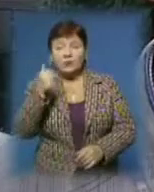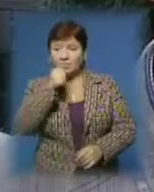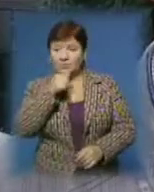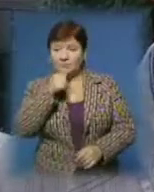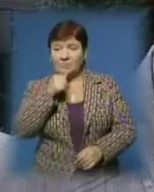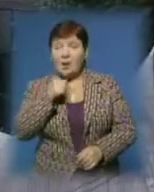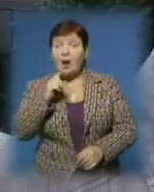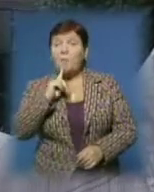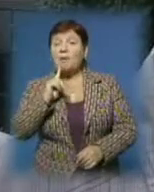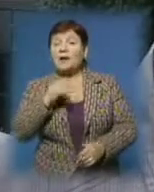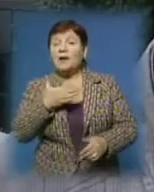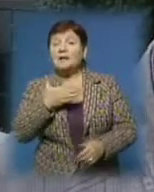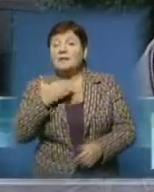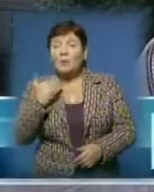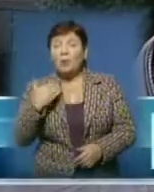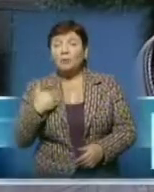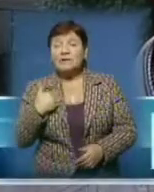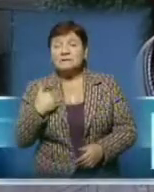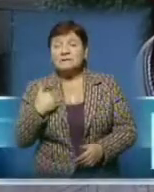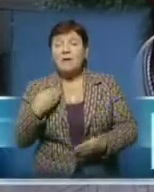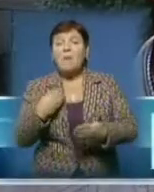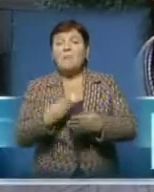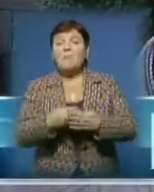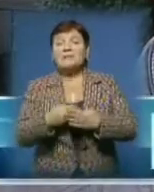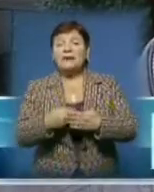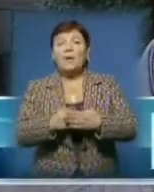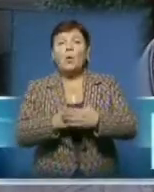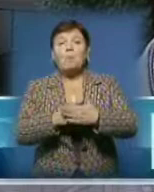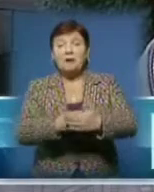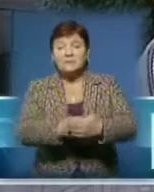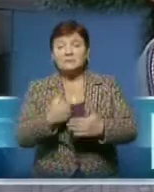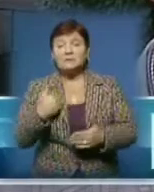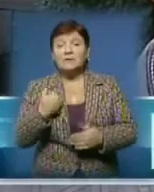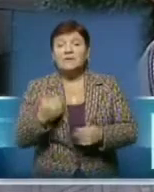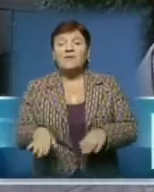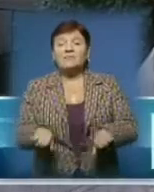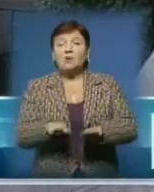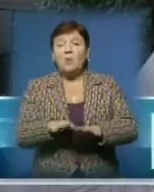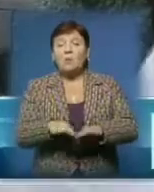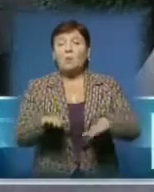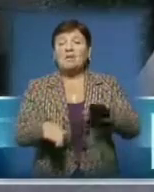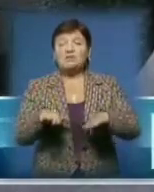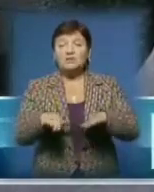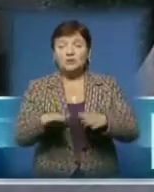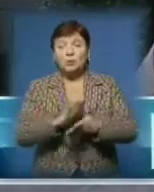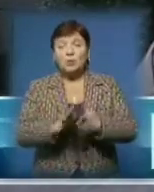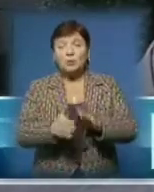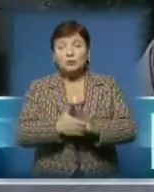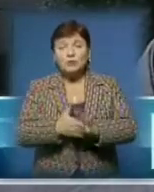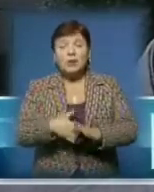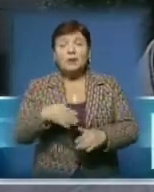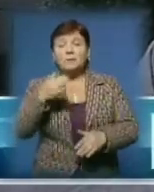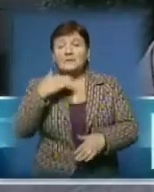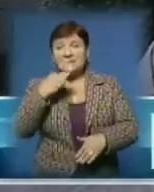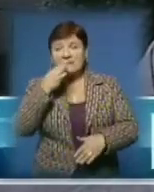буде, скажімо, своєї матеріальної бази, до тих пір воно все буде, скажімо, у такому підвішеному стані. Ми мали вже приклад, скажімо,